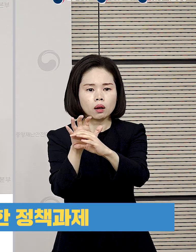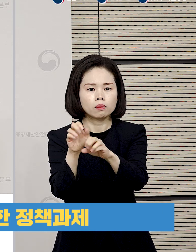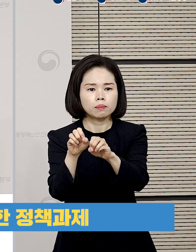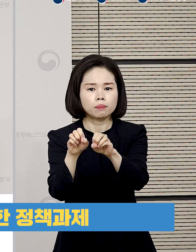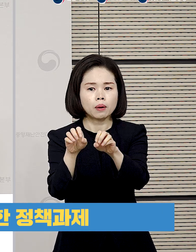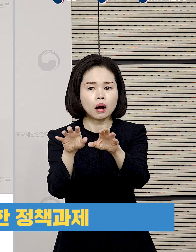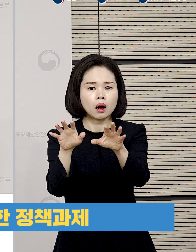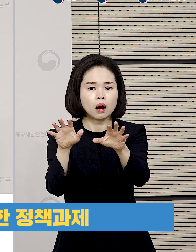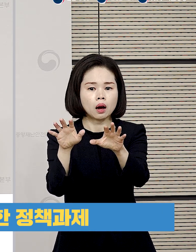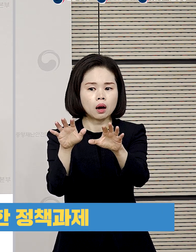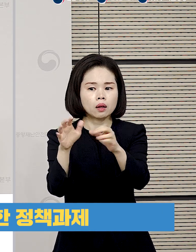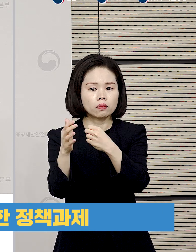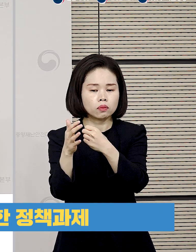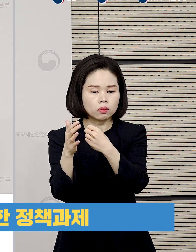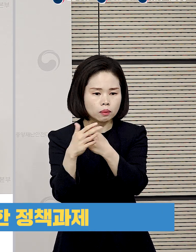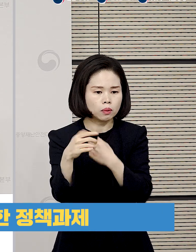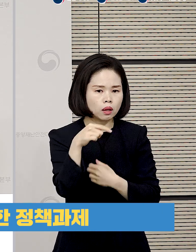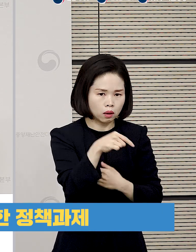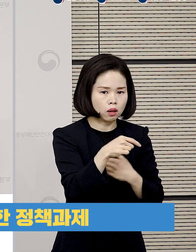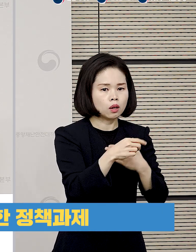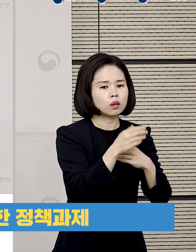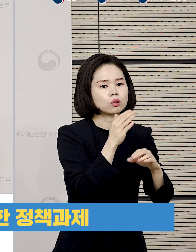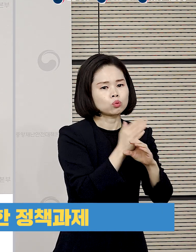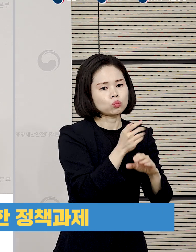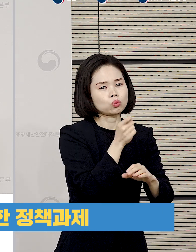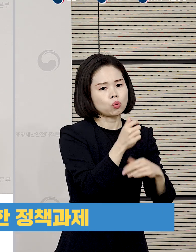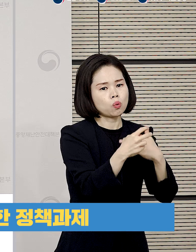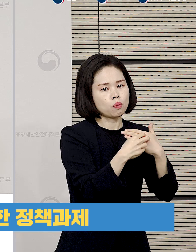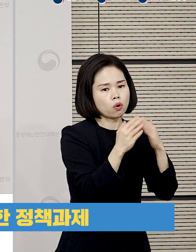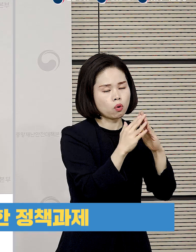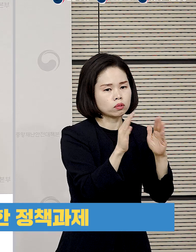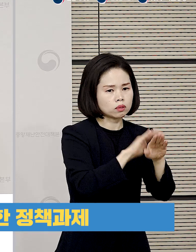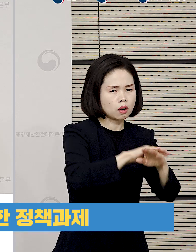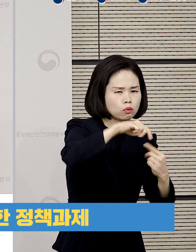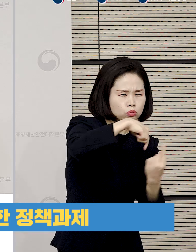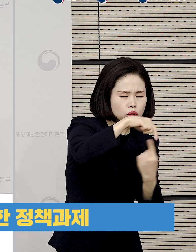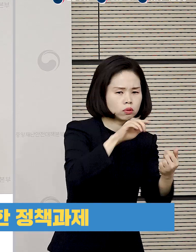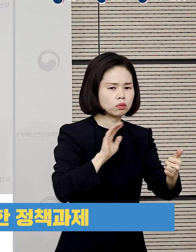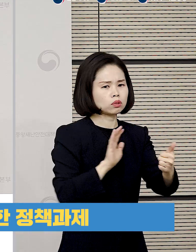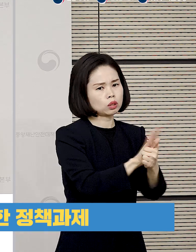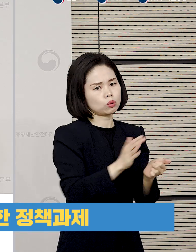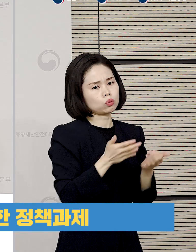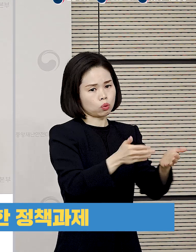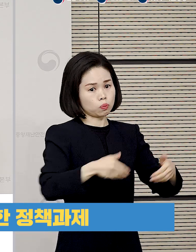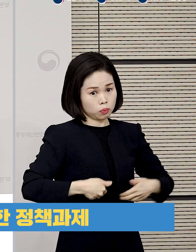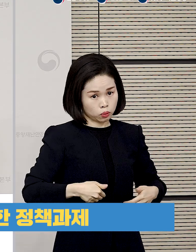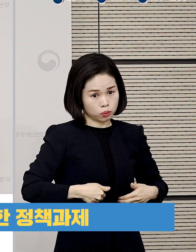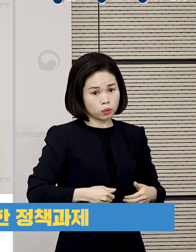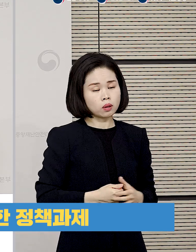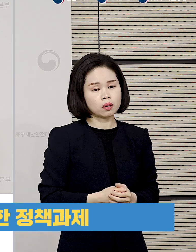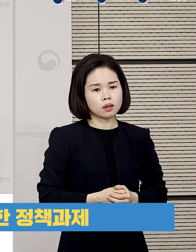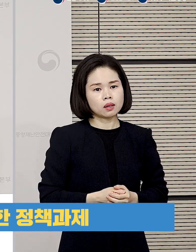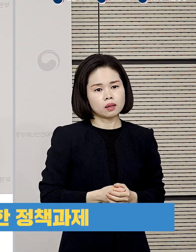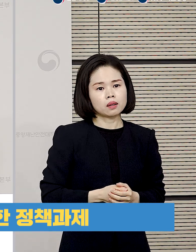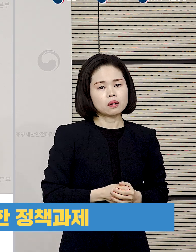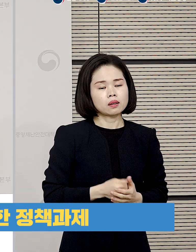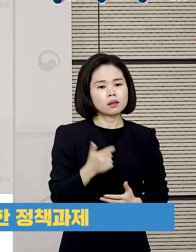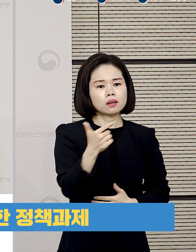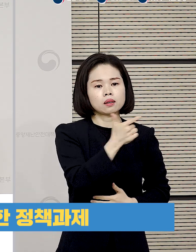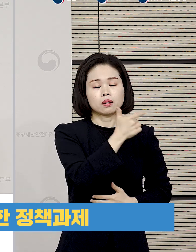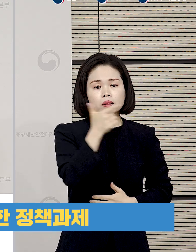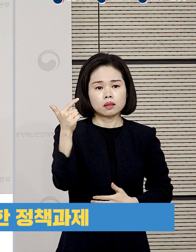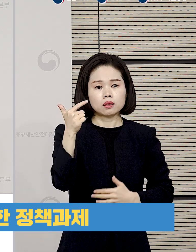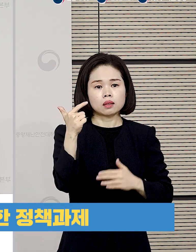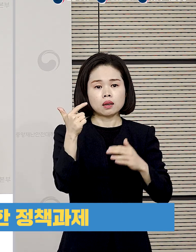코로나19의 확산이 아직도 진행되고 있는 이 와중에 매우 중요한 정책 과제라고 저희들도